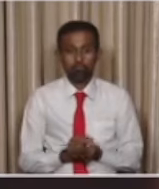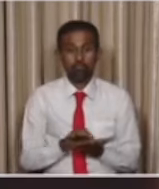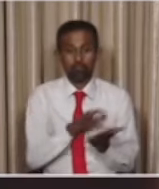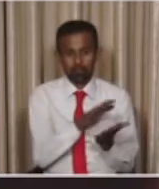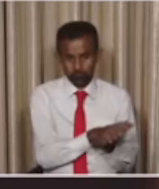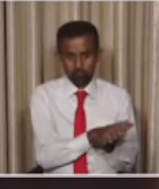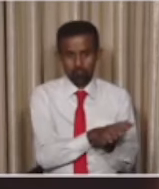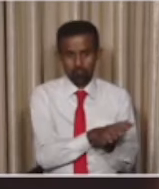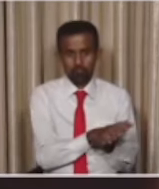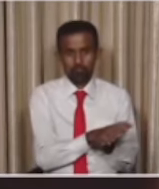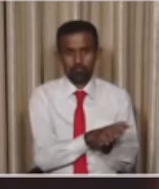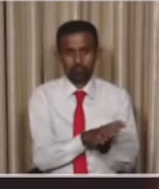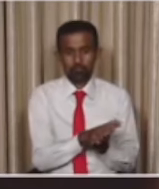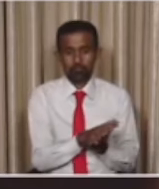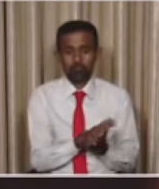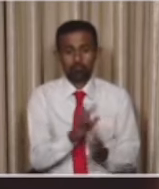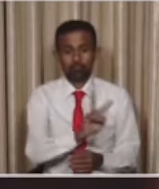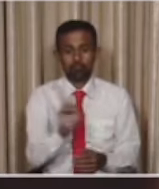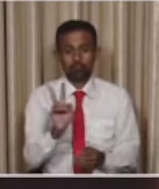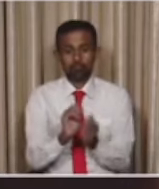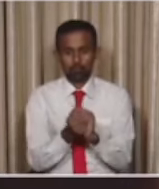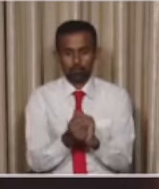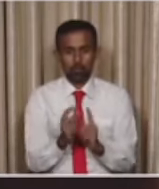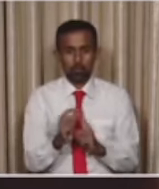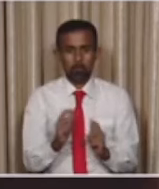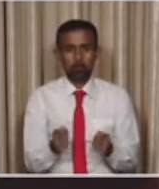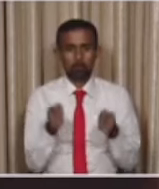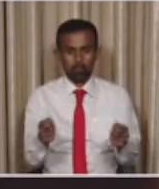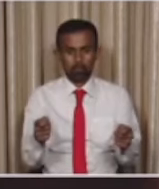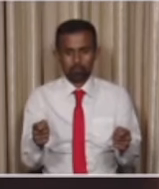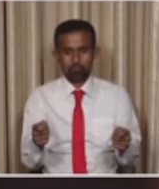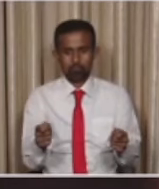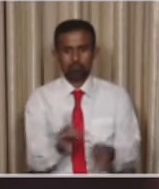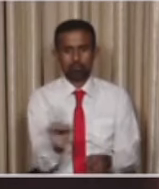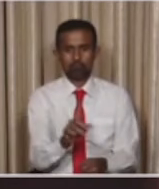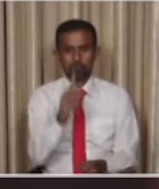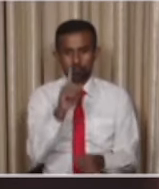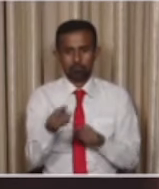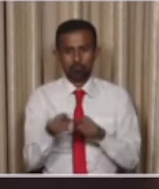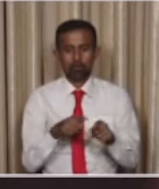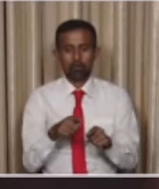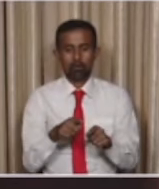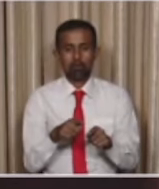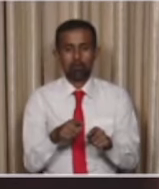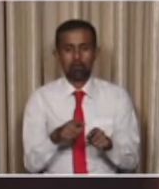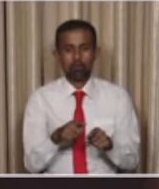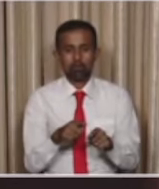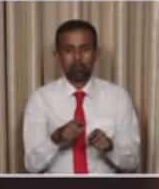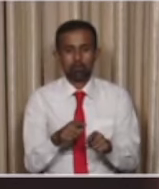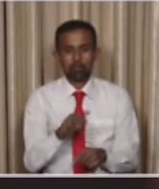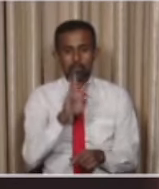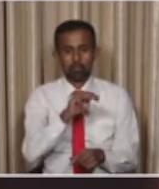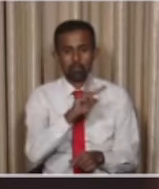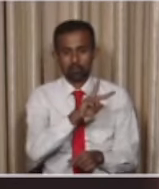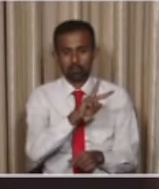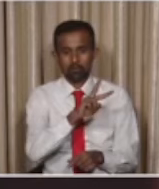අනිවාර්යයෙන්ම 22 වෙනි සංශෝධනයේ පාර්ලිමේන්තුවට ගෙනල්ලා මේක එකක් හැටියට මූලාසනයේ මන්ත්‍රීතුමා